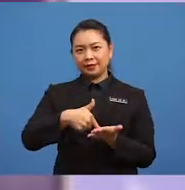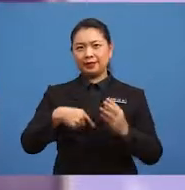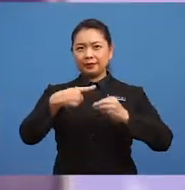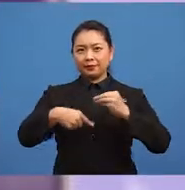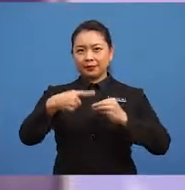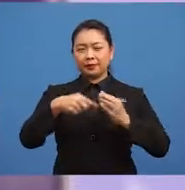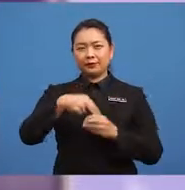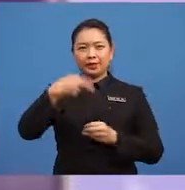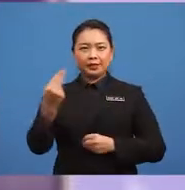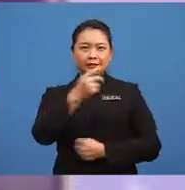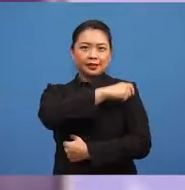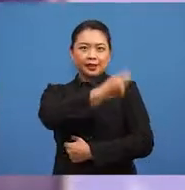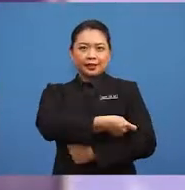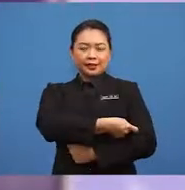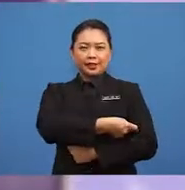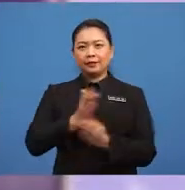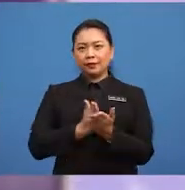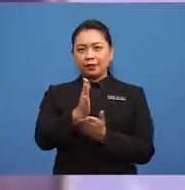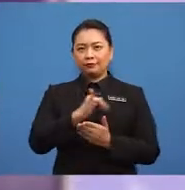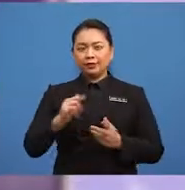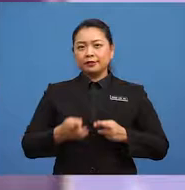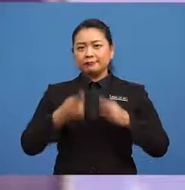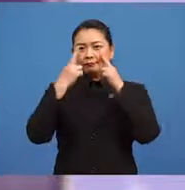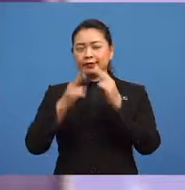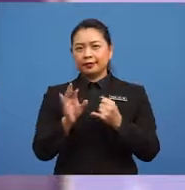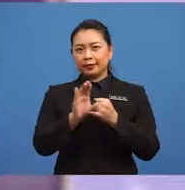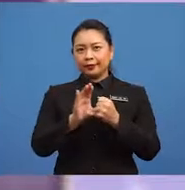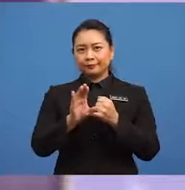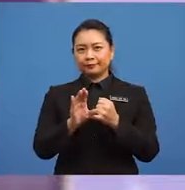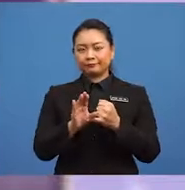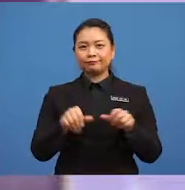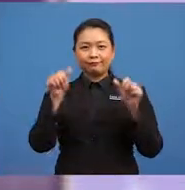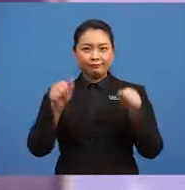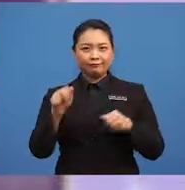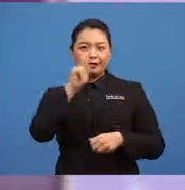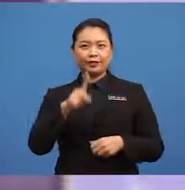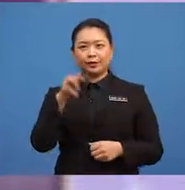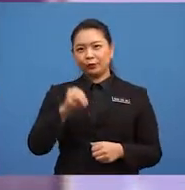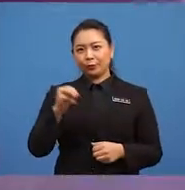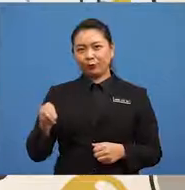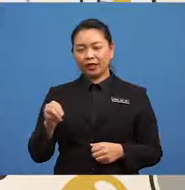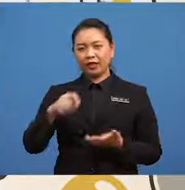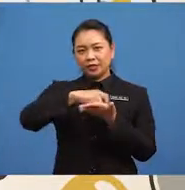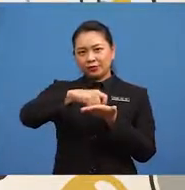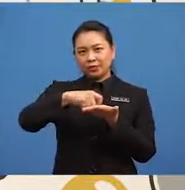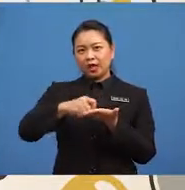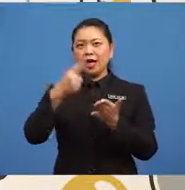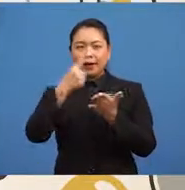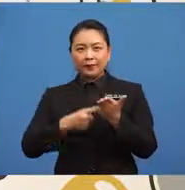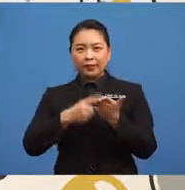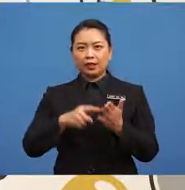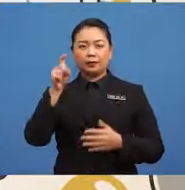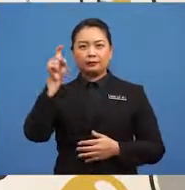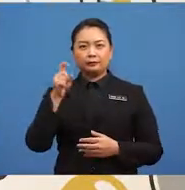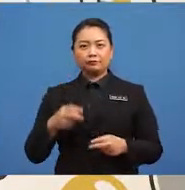tentang penghasilan tenaga melalui respirasi sel, bolehkah murid-murid nyatakan apakah